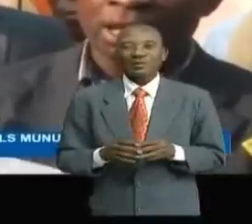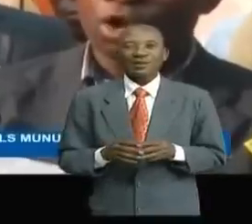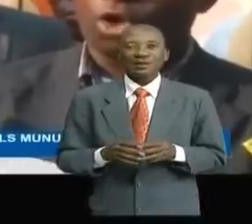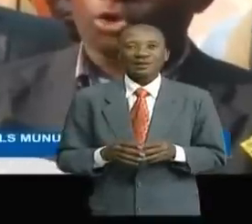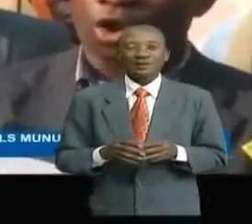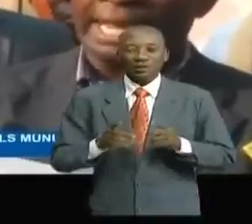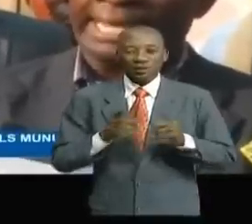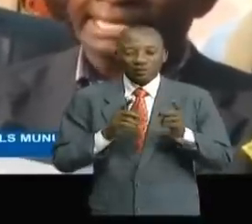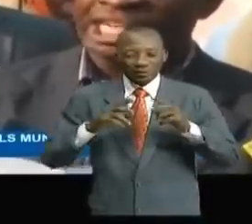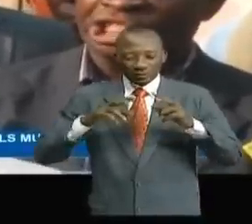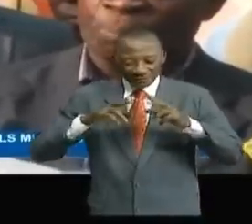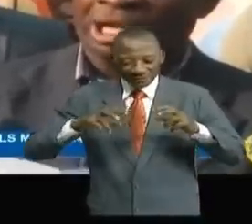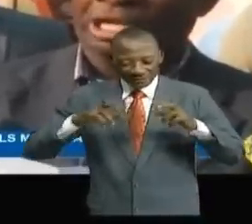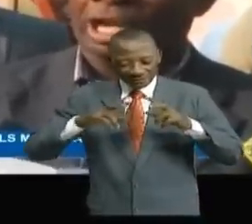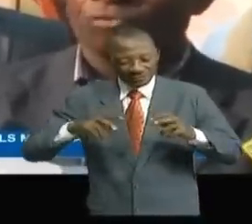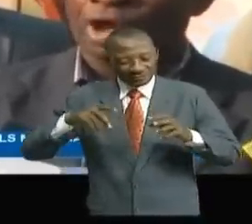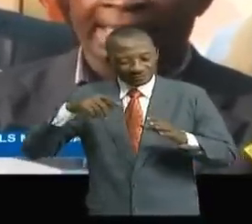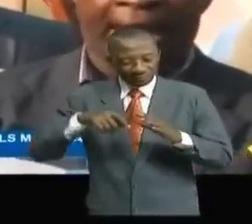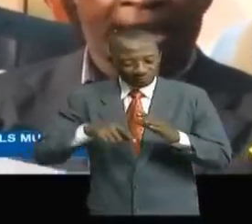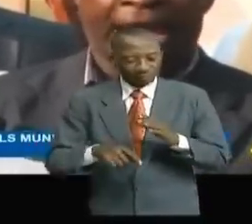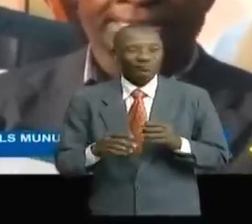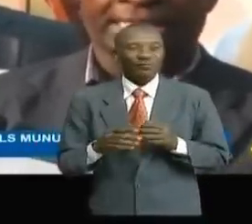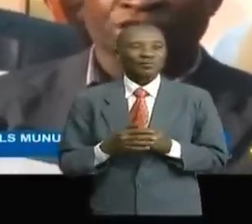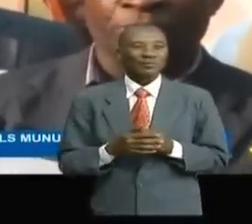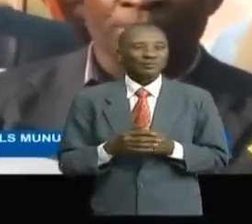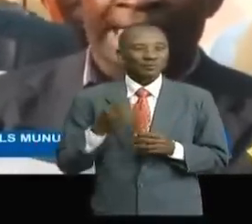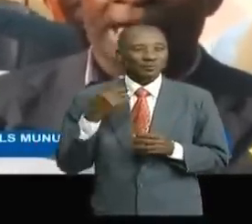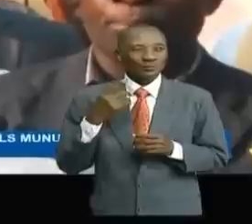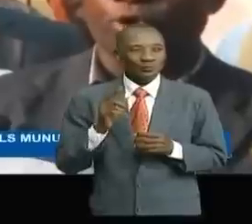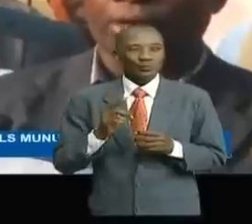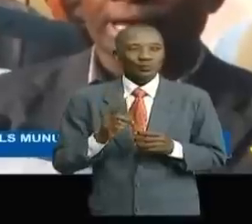Monabouté, dont le leadership prévoyant a